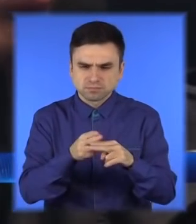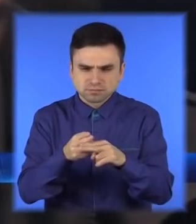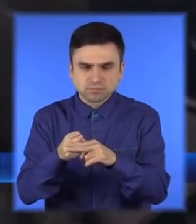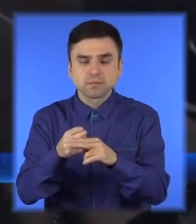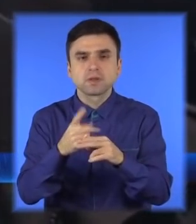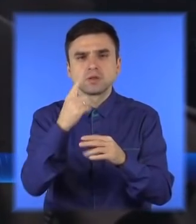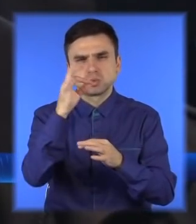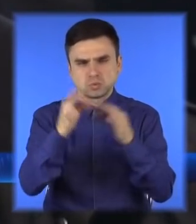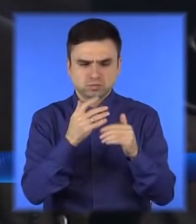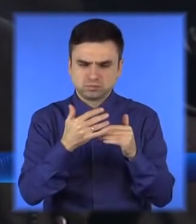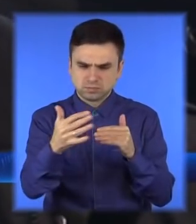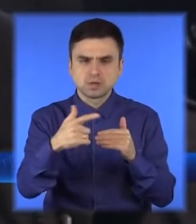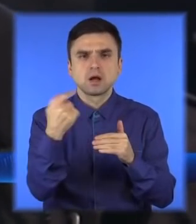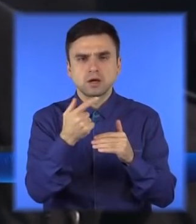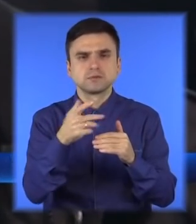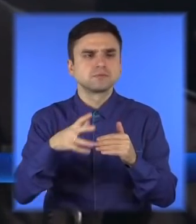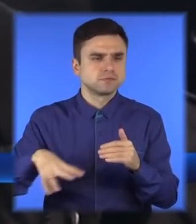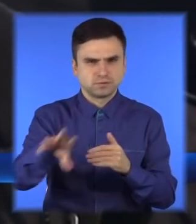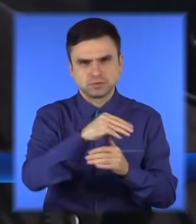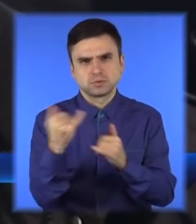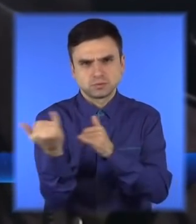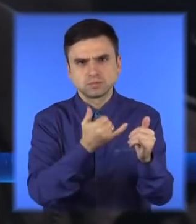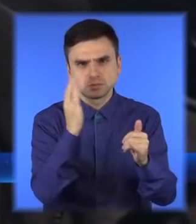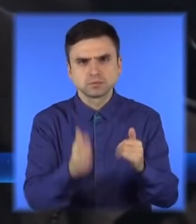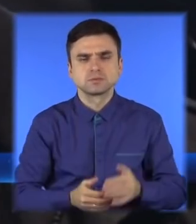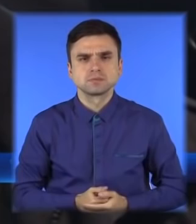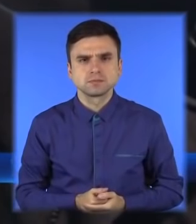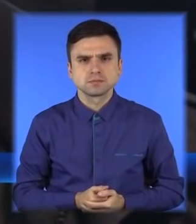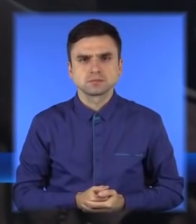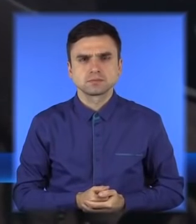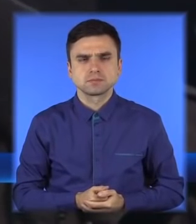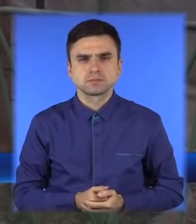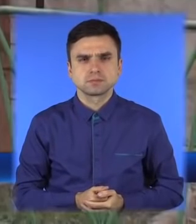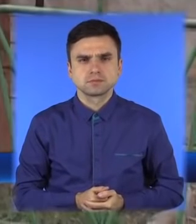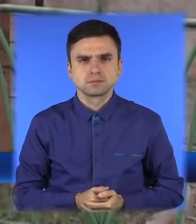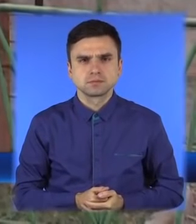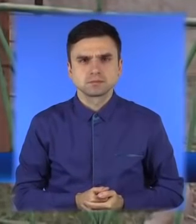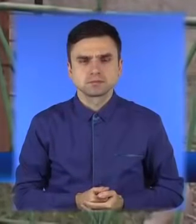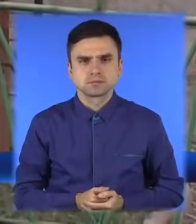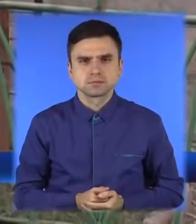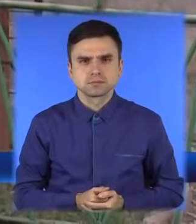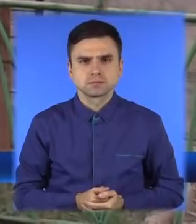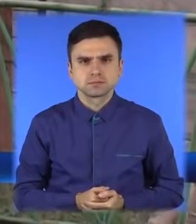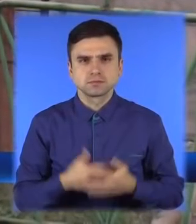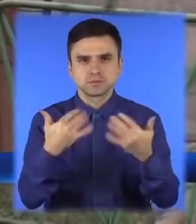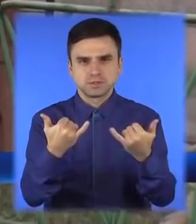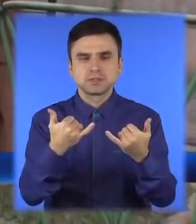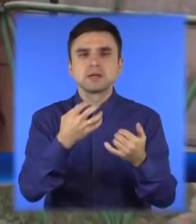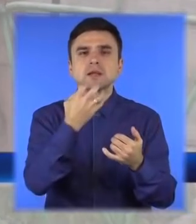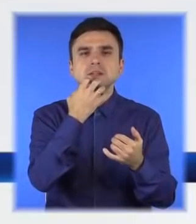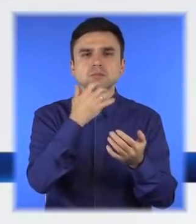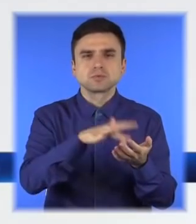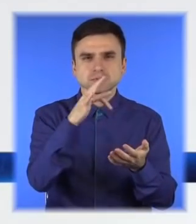да, ми зараз виїжджаємо на Київ. Да, ми подаємо це на вас. Зараз 5 з 6